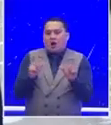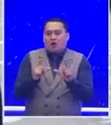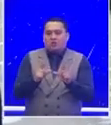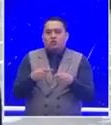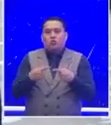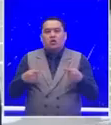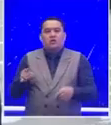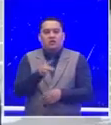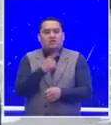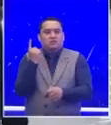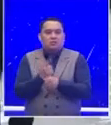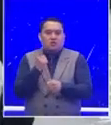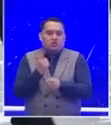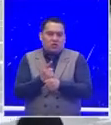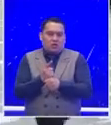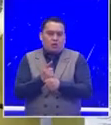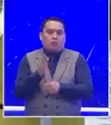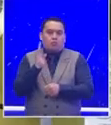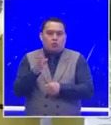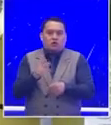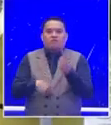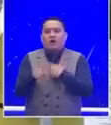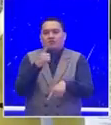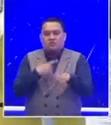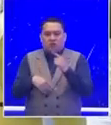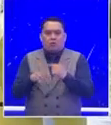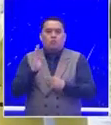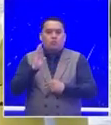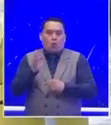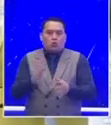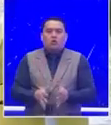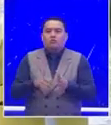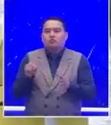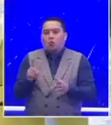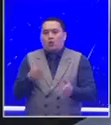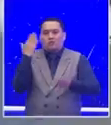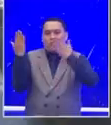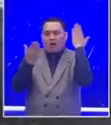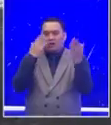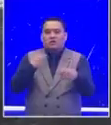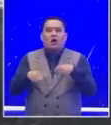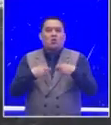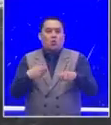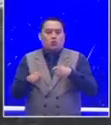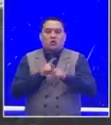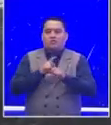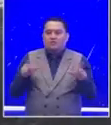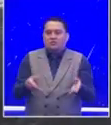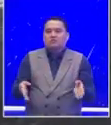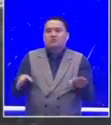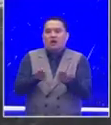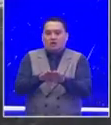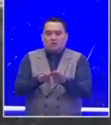жителям других регионов не стоит. Они будут возвращены обратно. И тем более, что все развлекательные и торговые учреждения